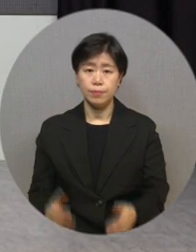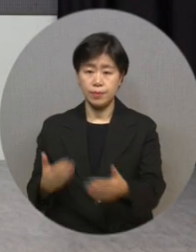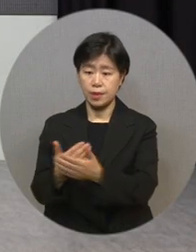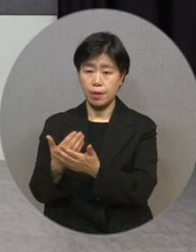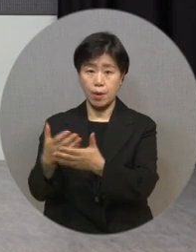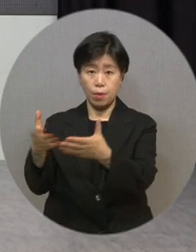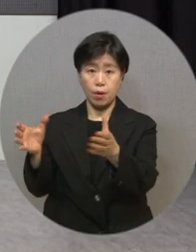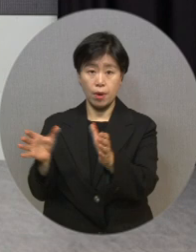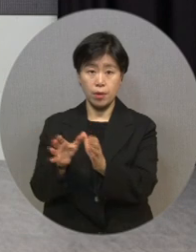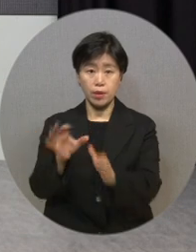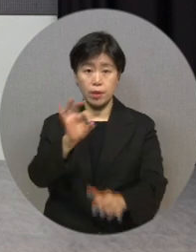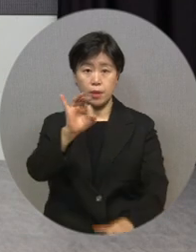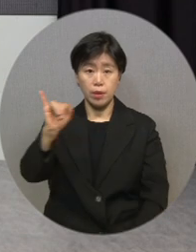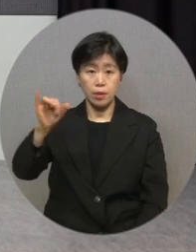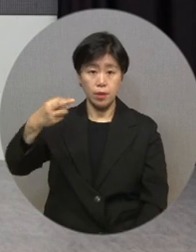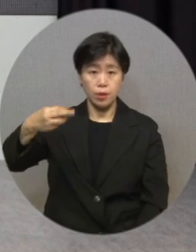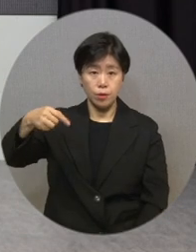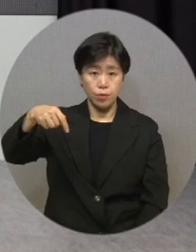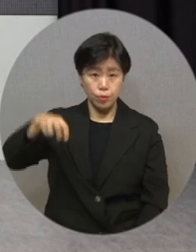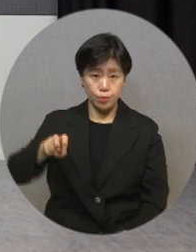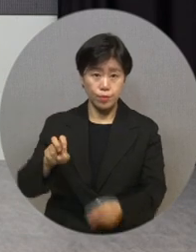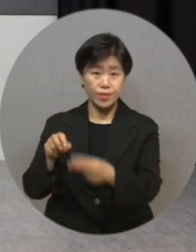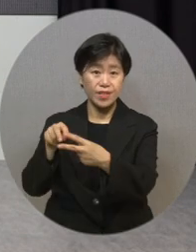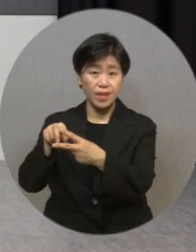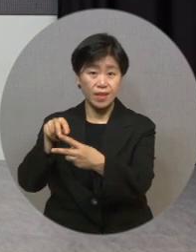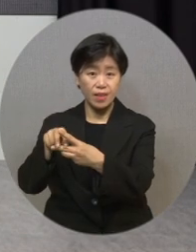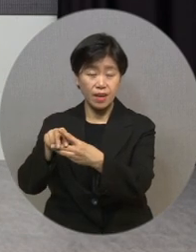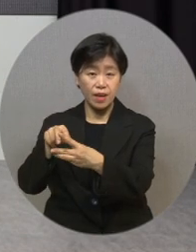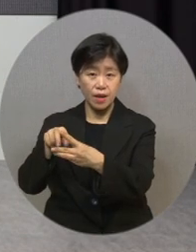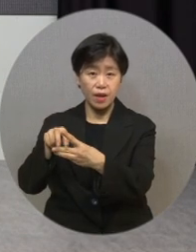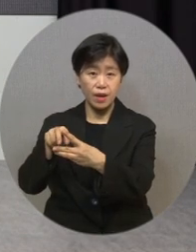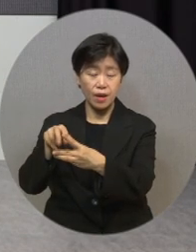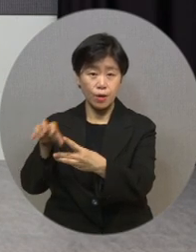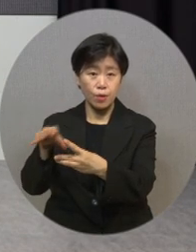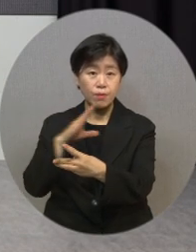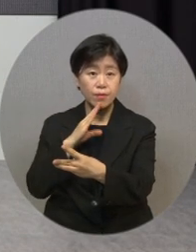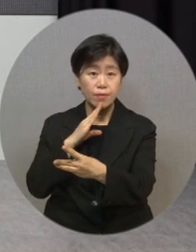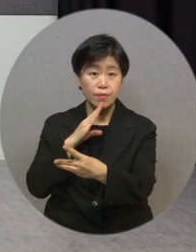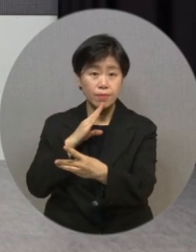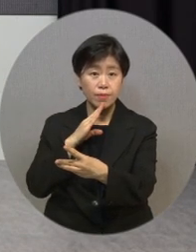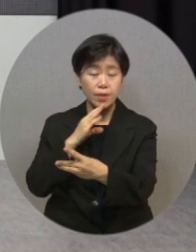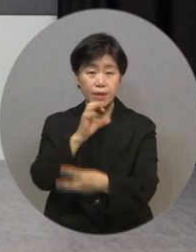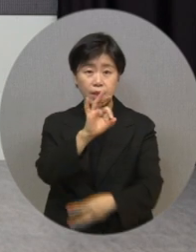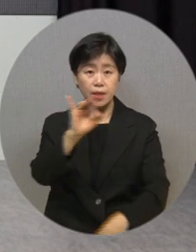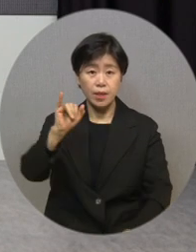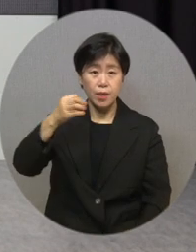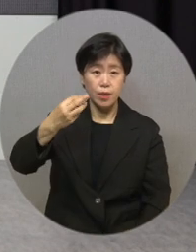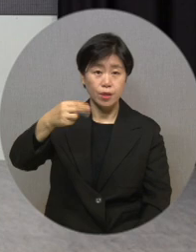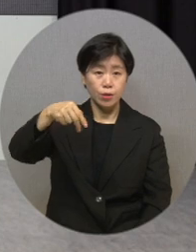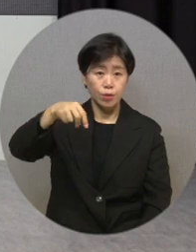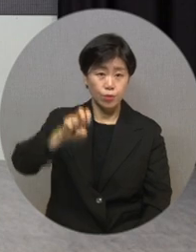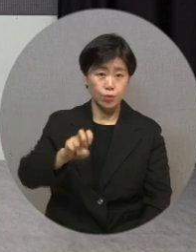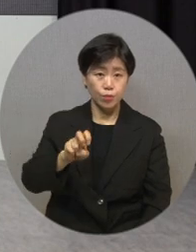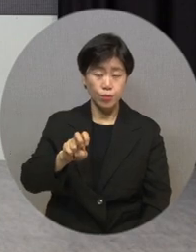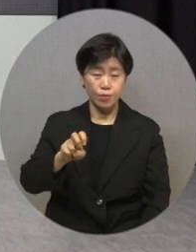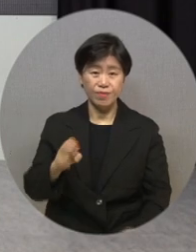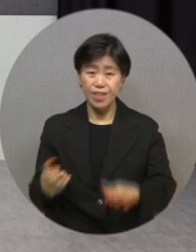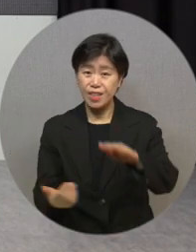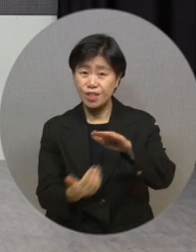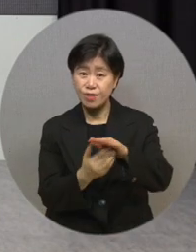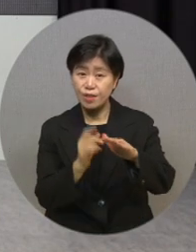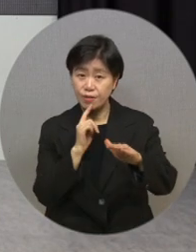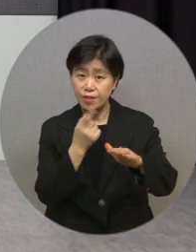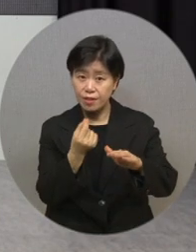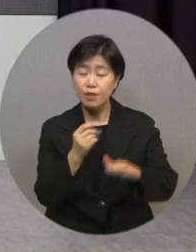이룸 센터네 뭔가 이룬다는 그런 준 말이죠 네네네 이룸 센터가 있던데